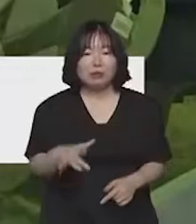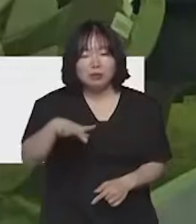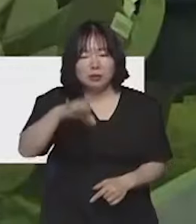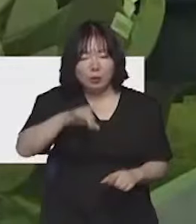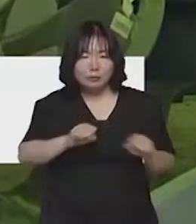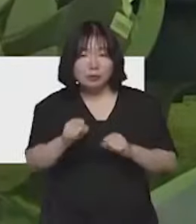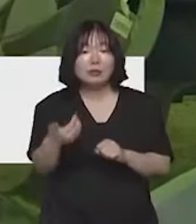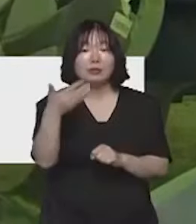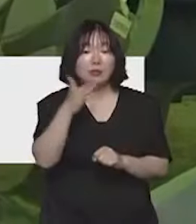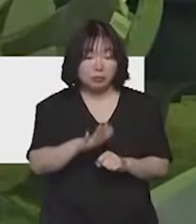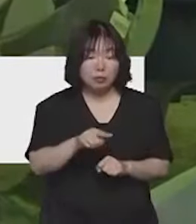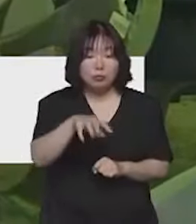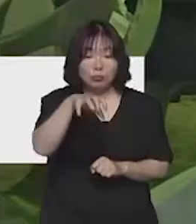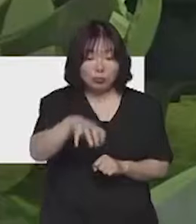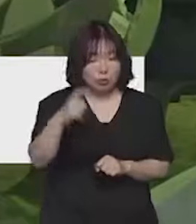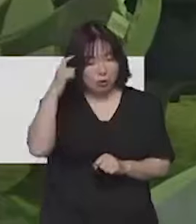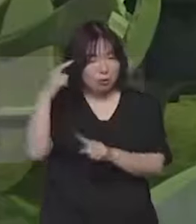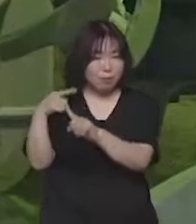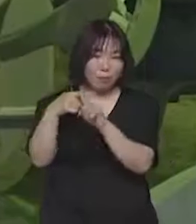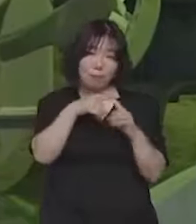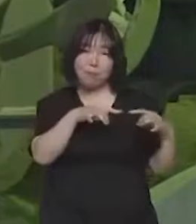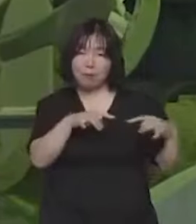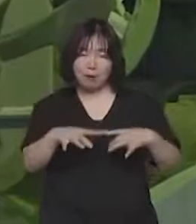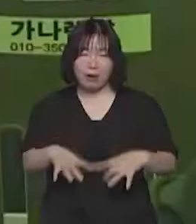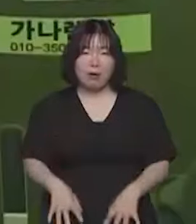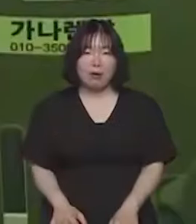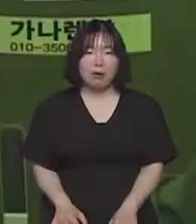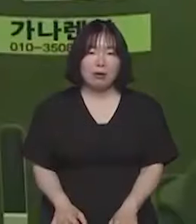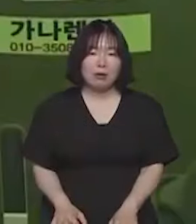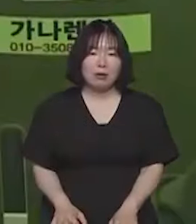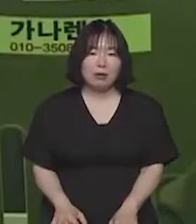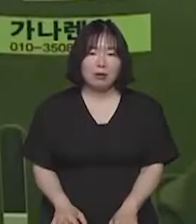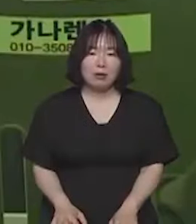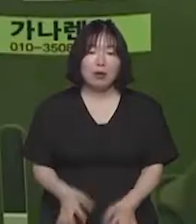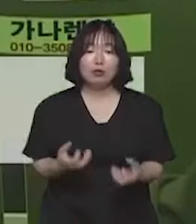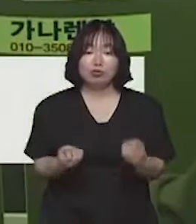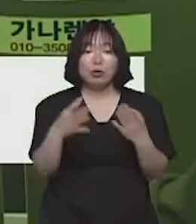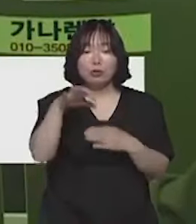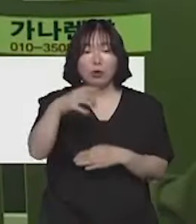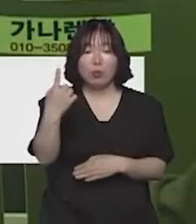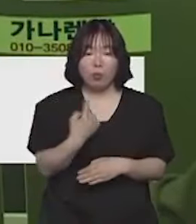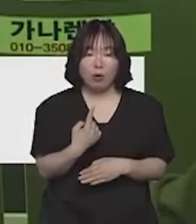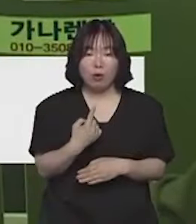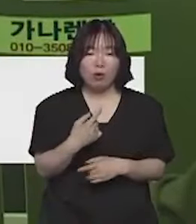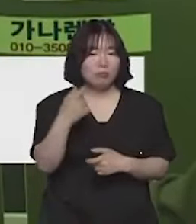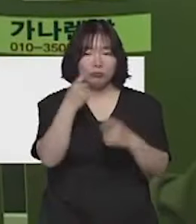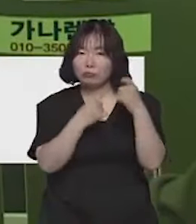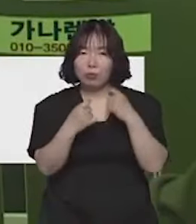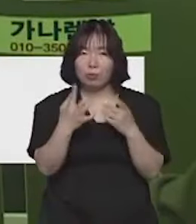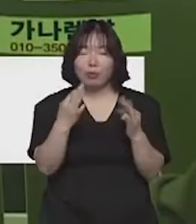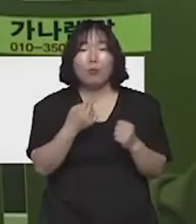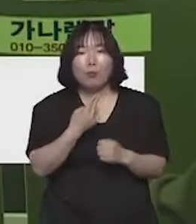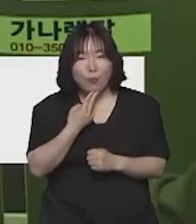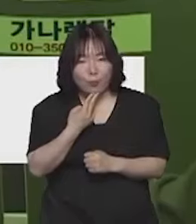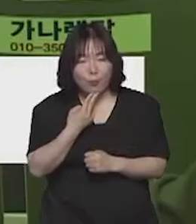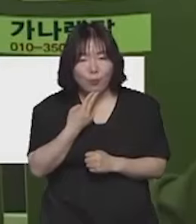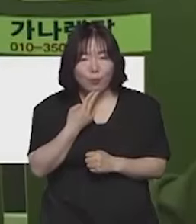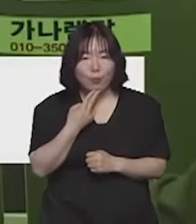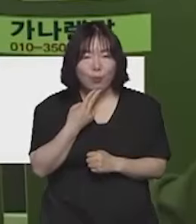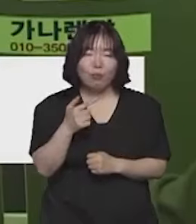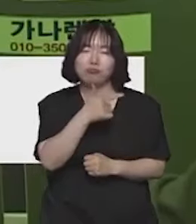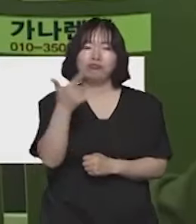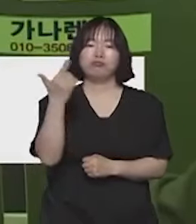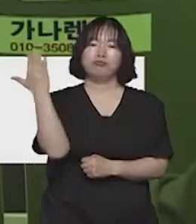시행이지만 현장에서는 긍정적인 반응이 나옵니다. 축제장이 오니까 의외로 쓰레기가 많이 안 보이고